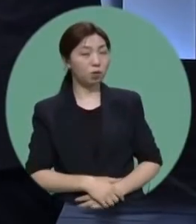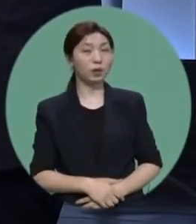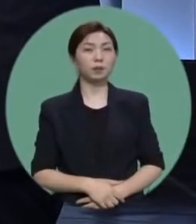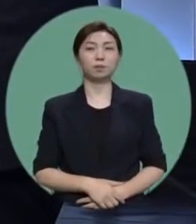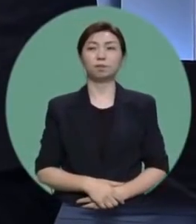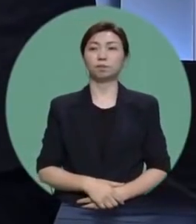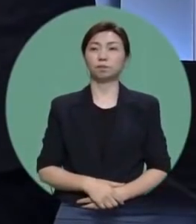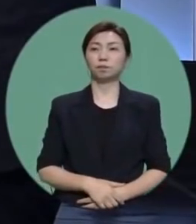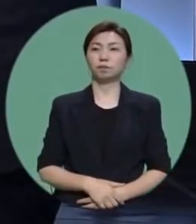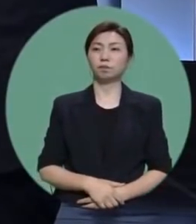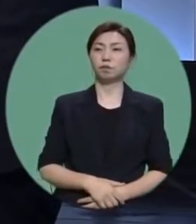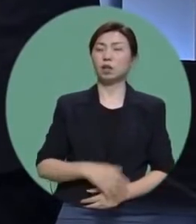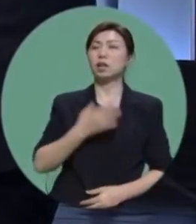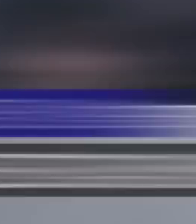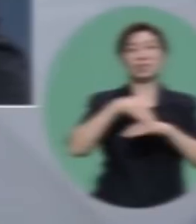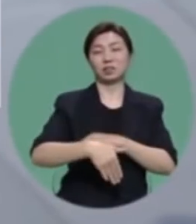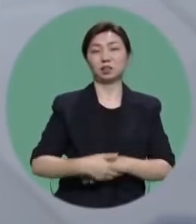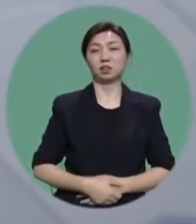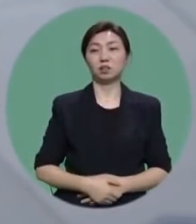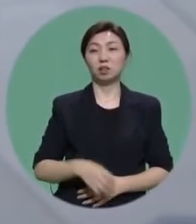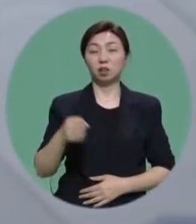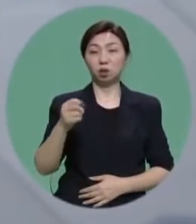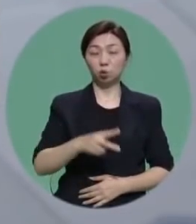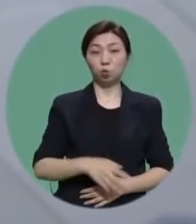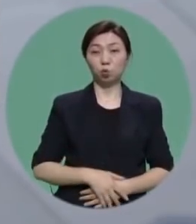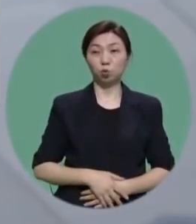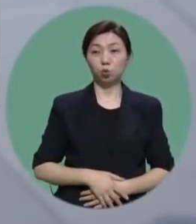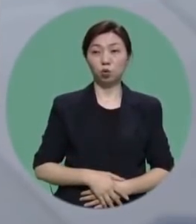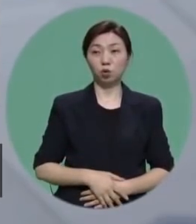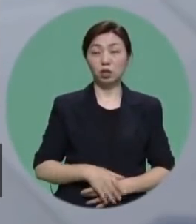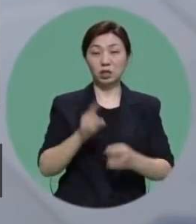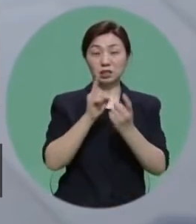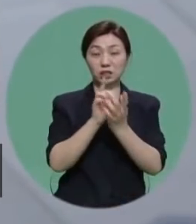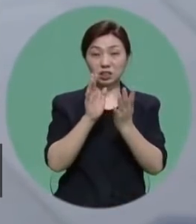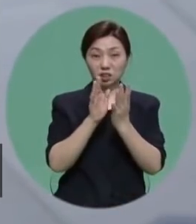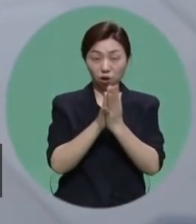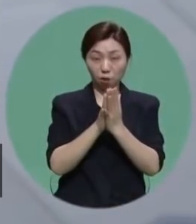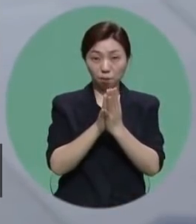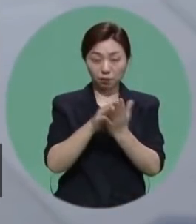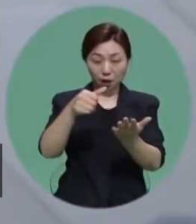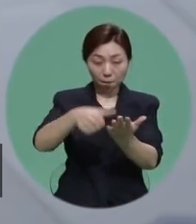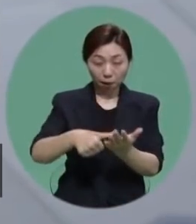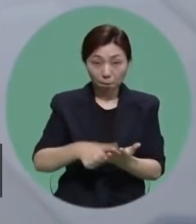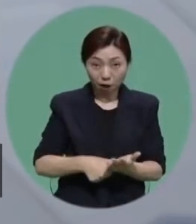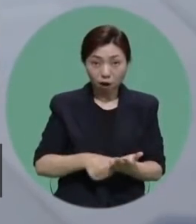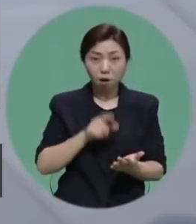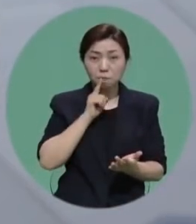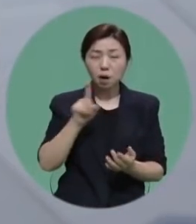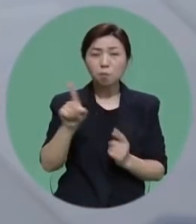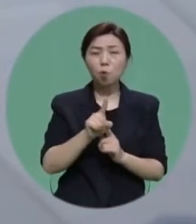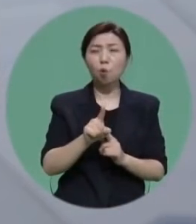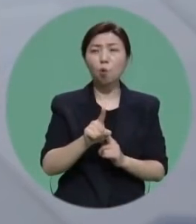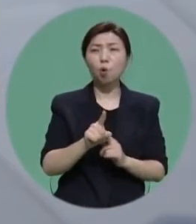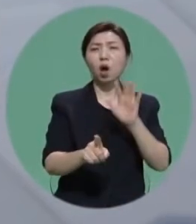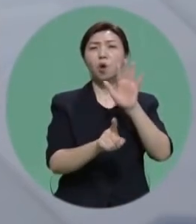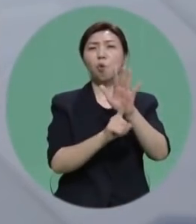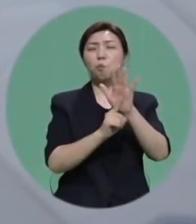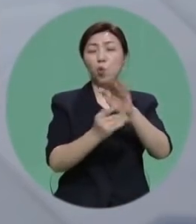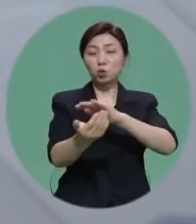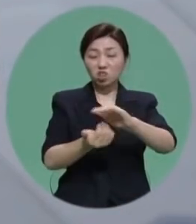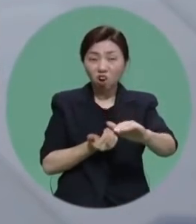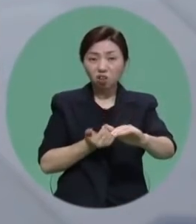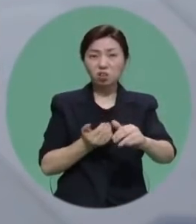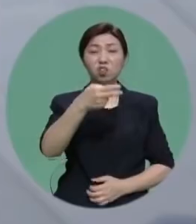네. 당연히 수사 이루어져야죠. 네. 대면 결재한 건 공모 지침서인데 공모도 되지 않았는데 어떻게 화천대유가 나옵니까? 그때는 화천대유 있지도